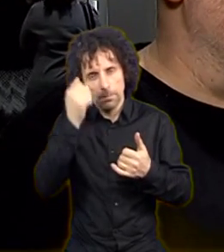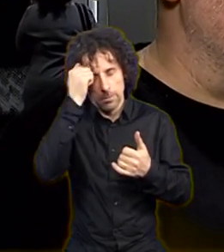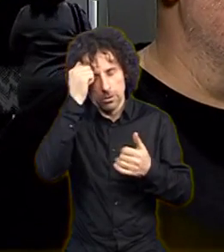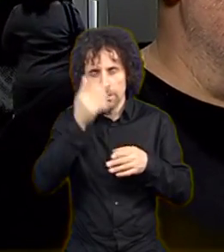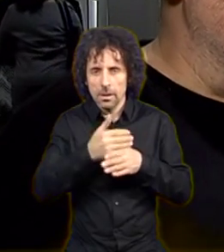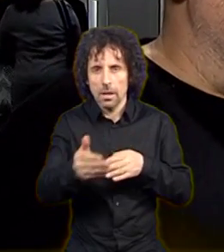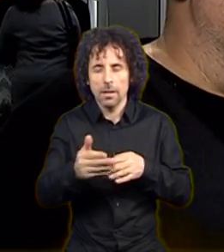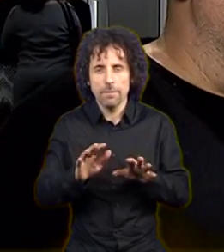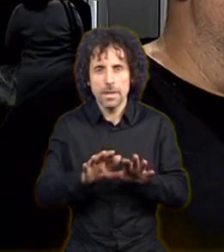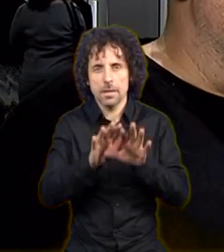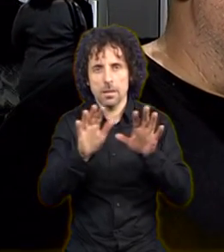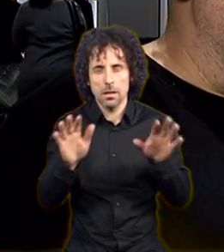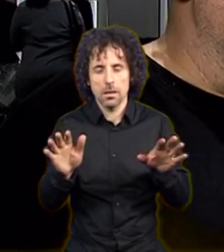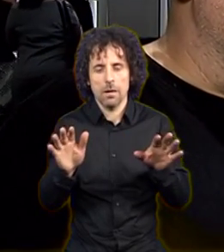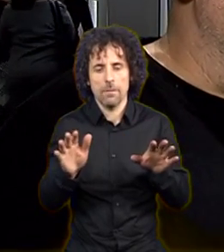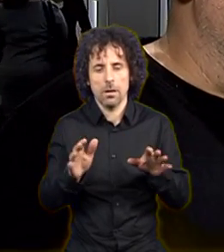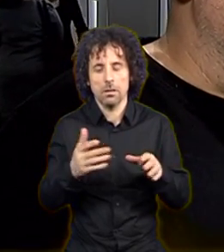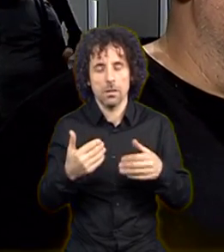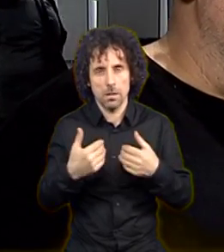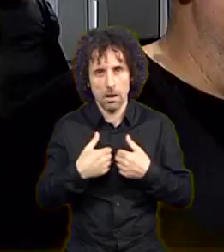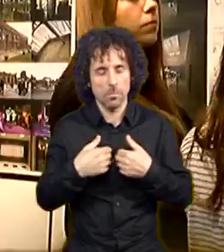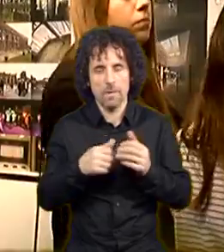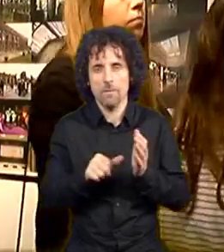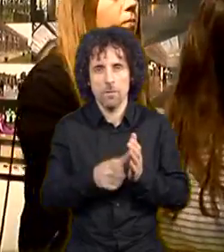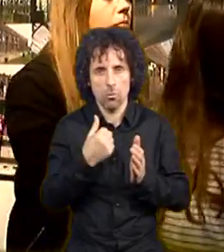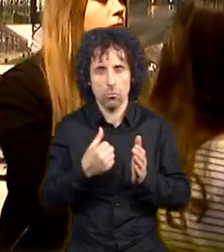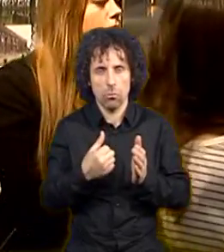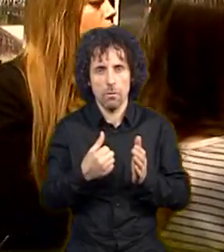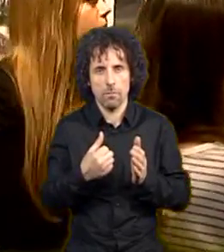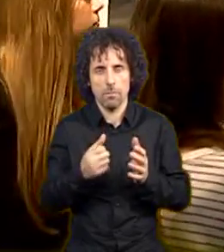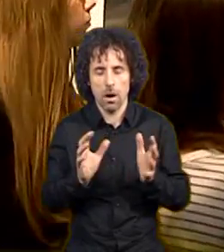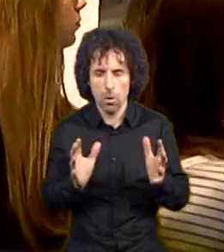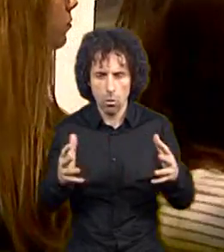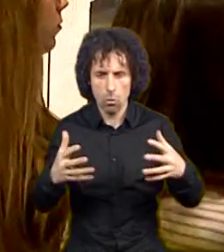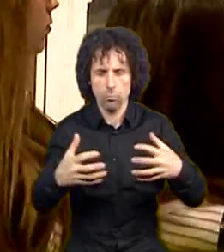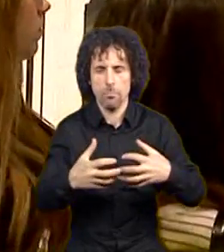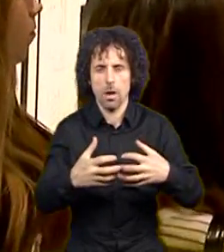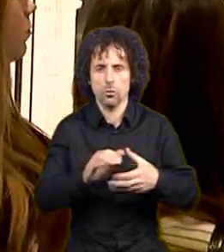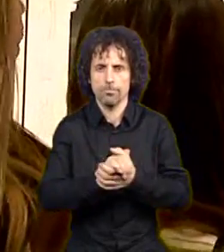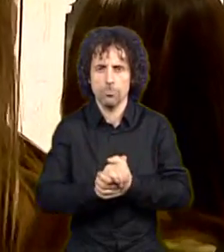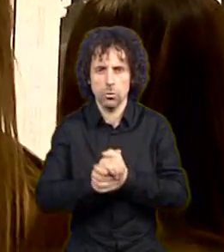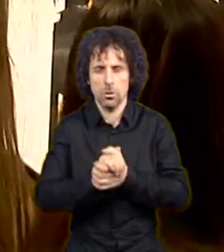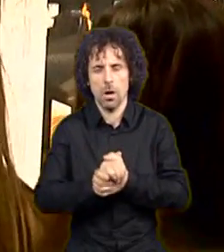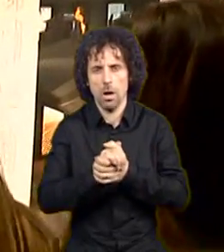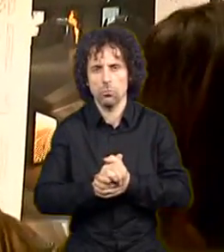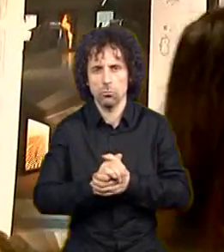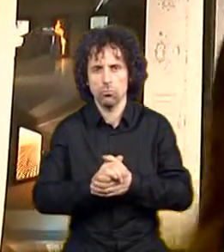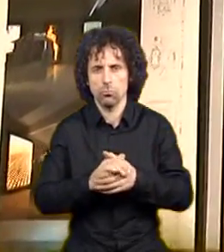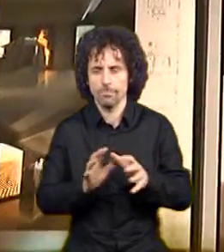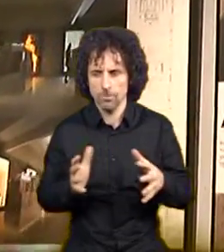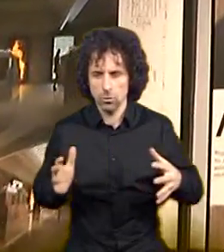są w naszej pamięci. Wystawa jest tym bardziej dla mnie taka wyjątkowa, że właśnie gromadzi wszystkich przyjaciół